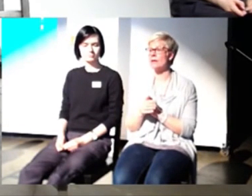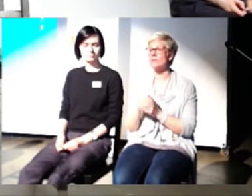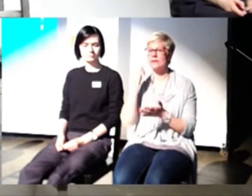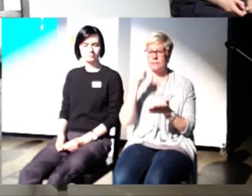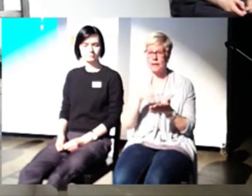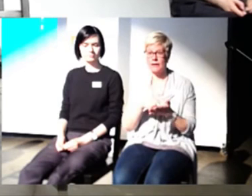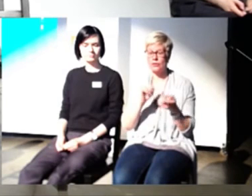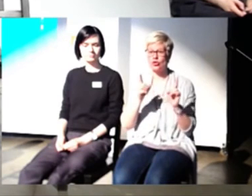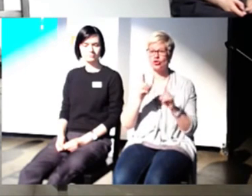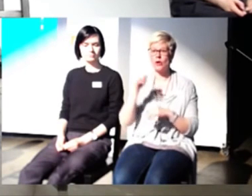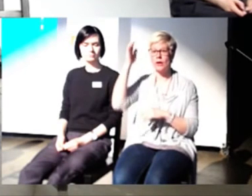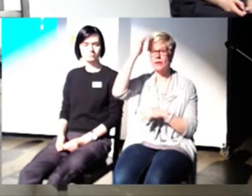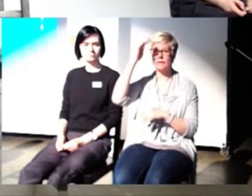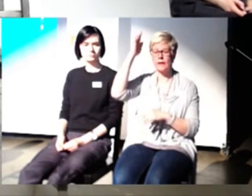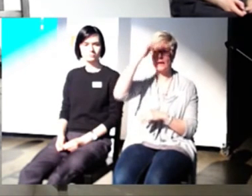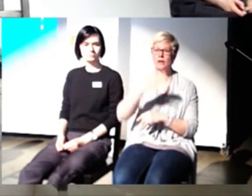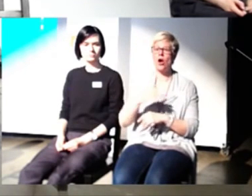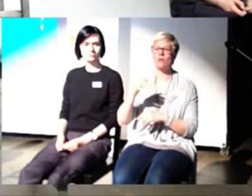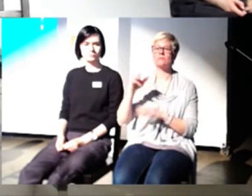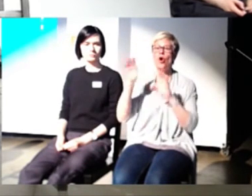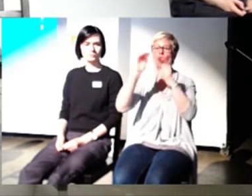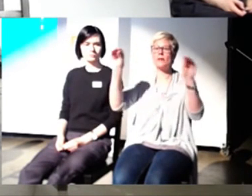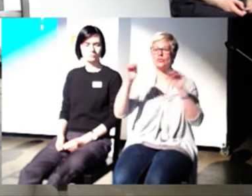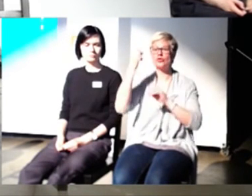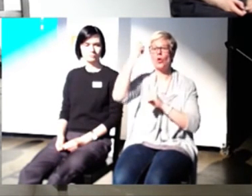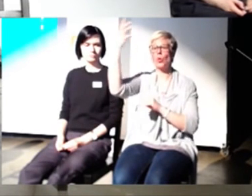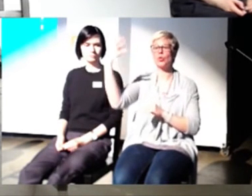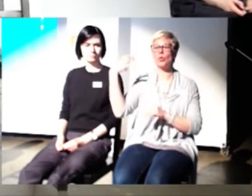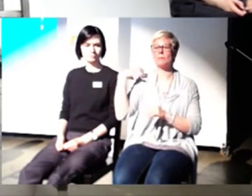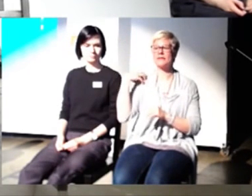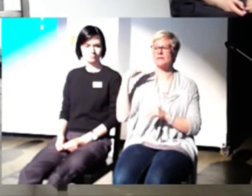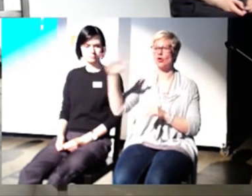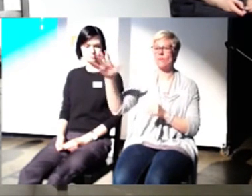esimerkiksi jos ajattelee OKM, opetus- ja kulttuuriministeriön matka-avustuksia